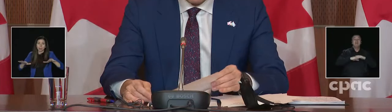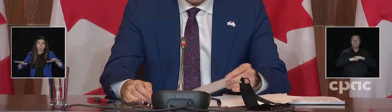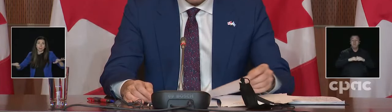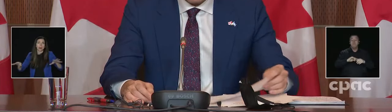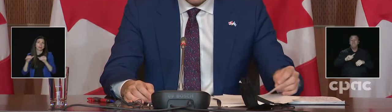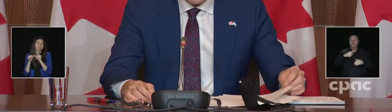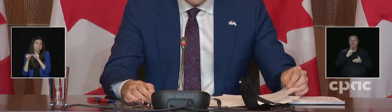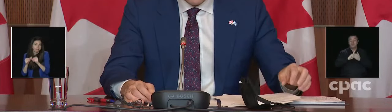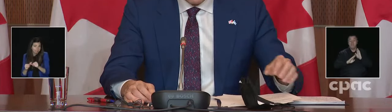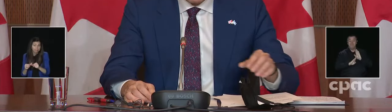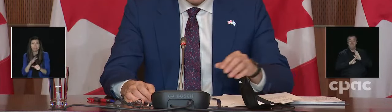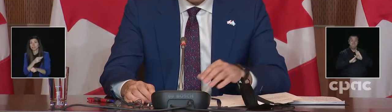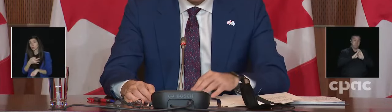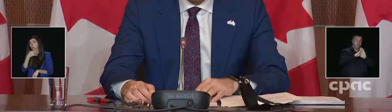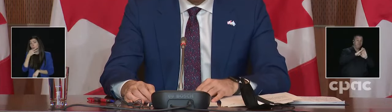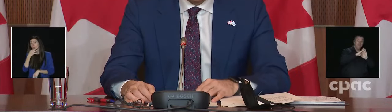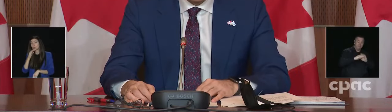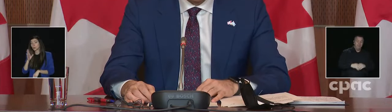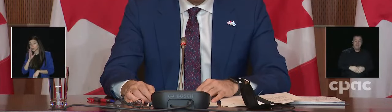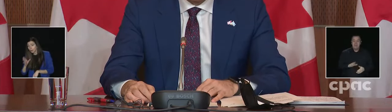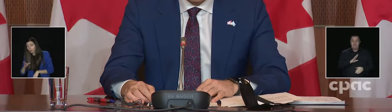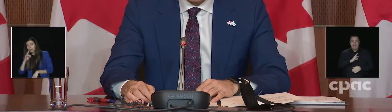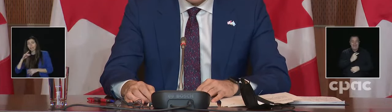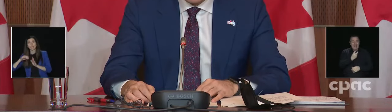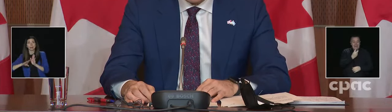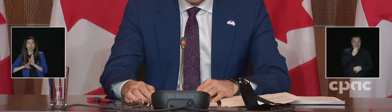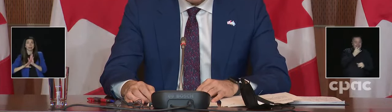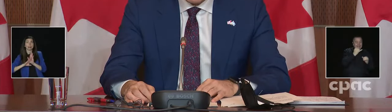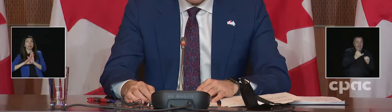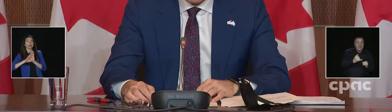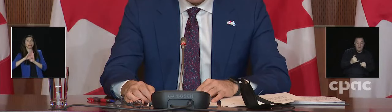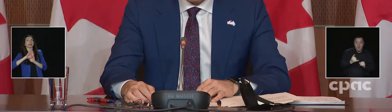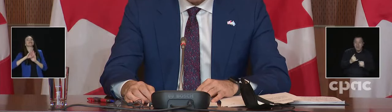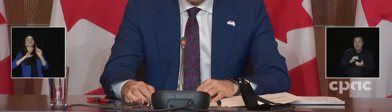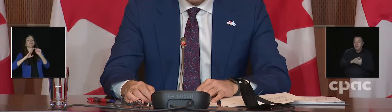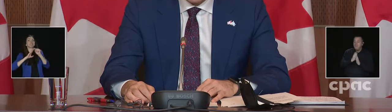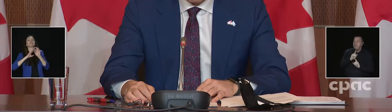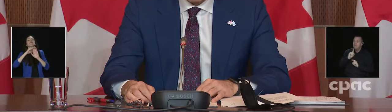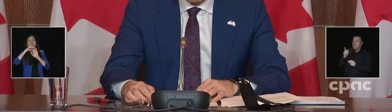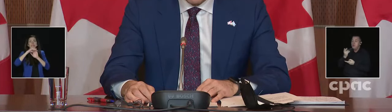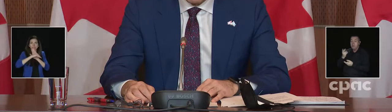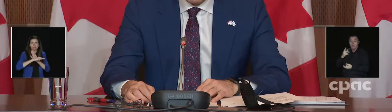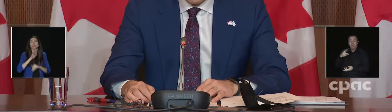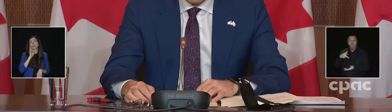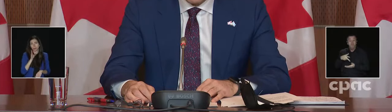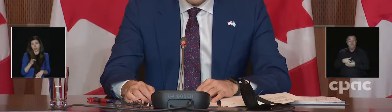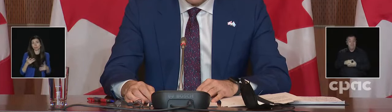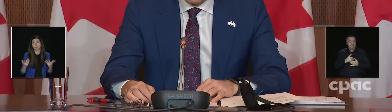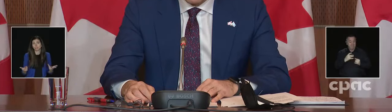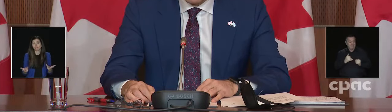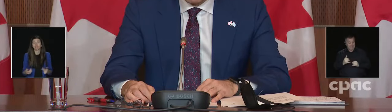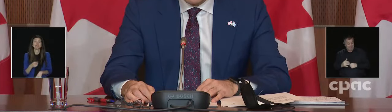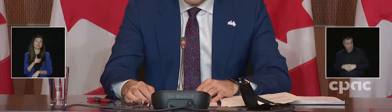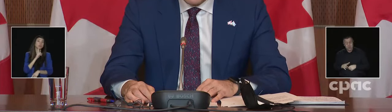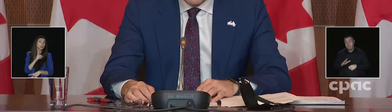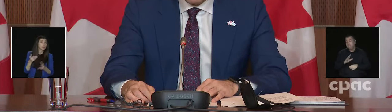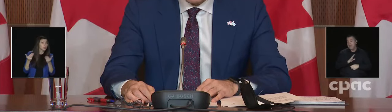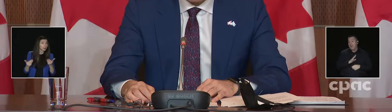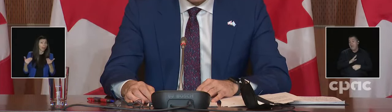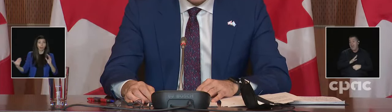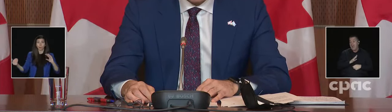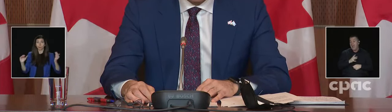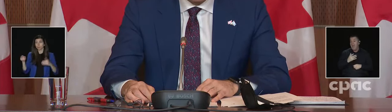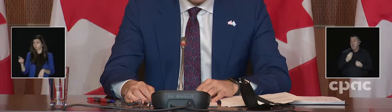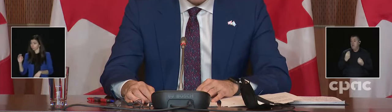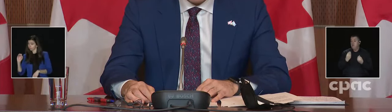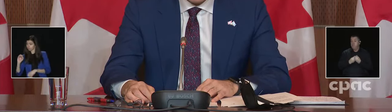semaines. Bien que les risques individuels d'hospitalisation soient plus faibles pour Omicron, le volume élevé